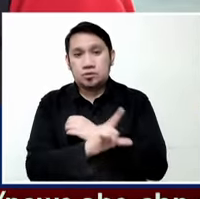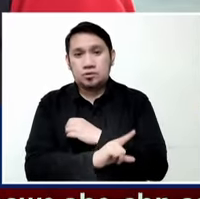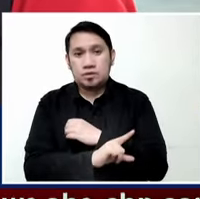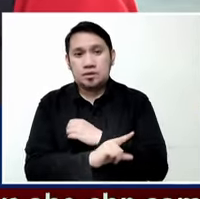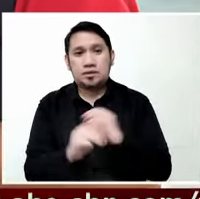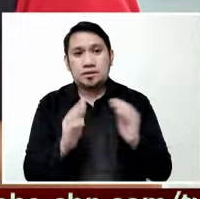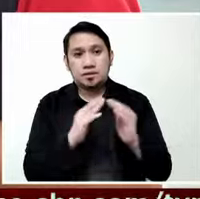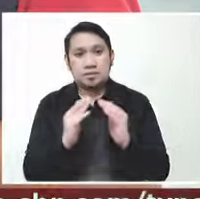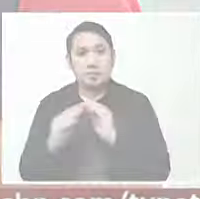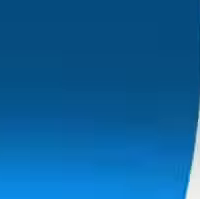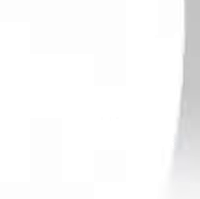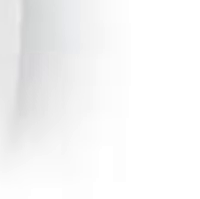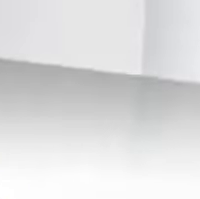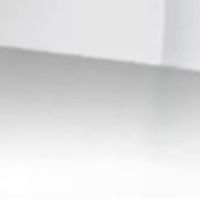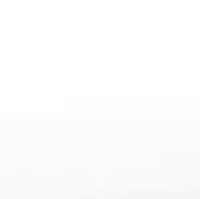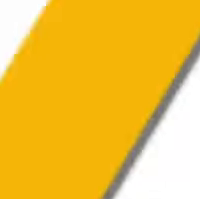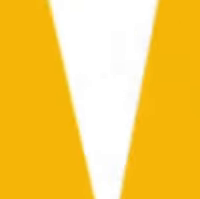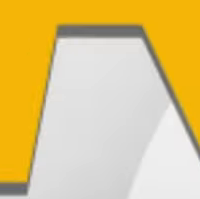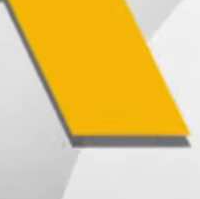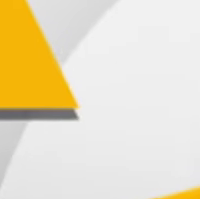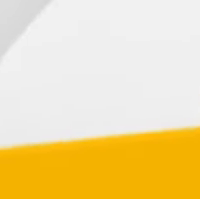Quezon.